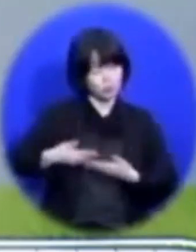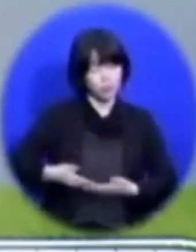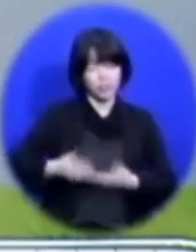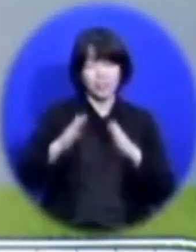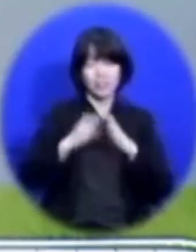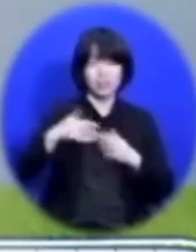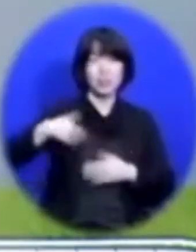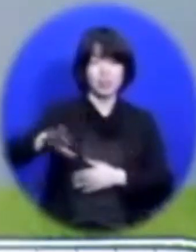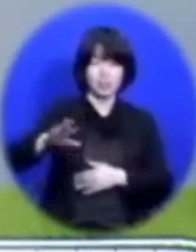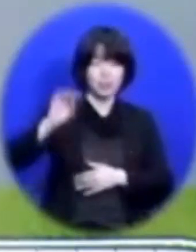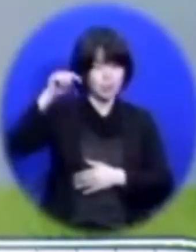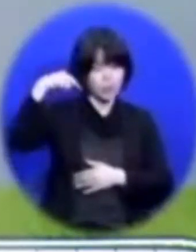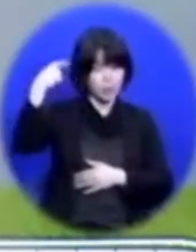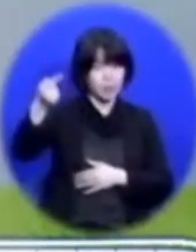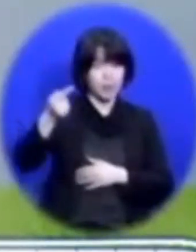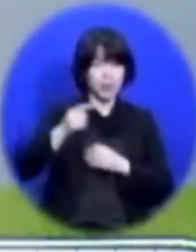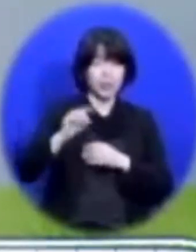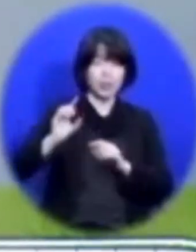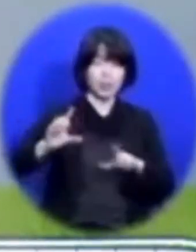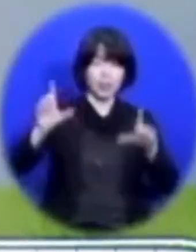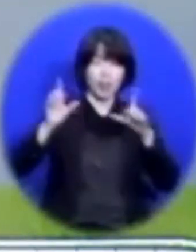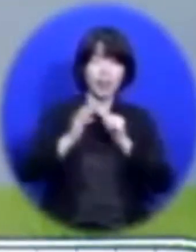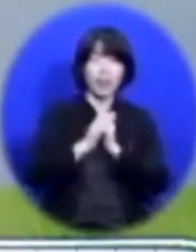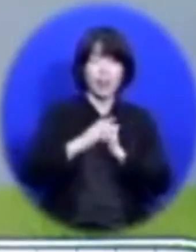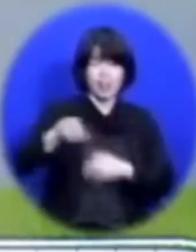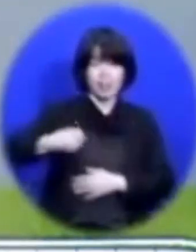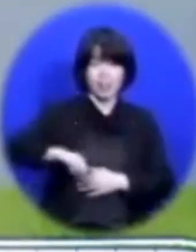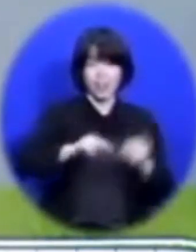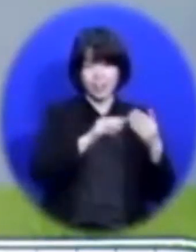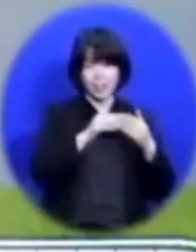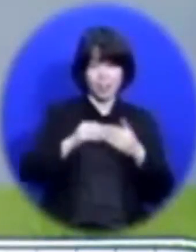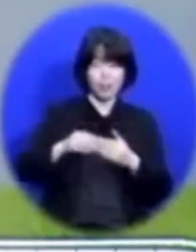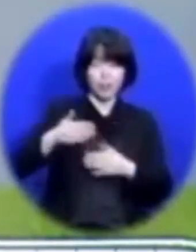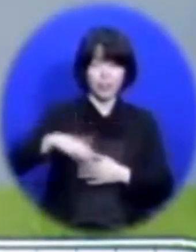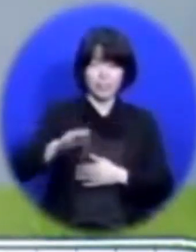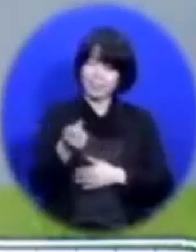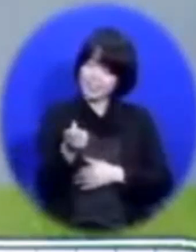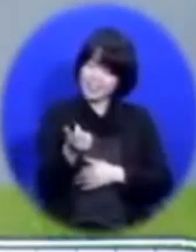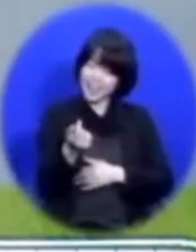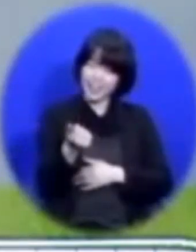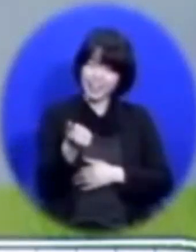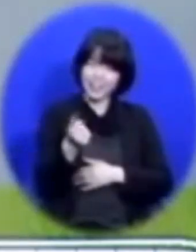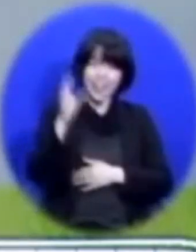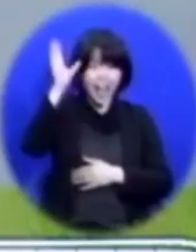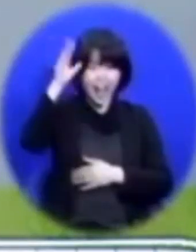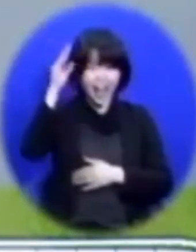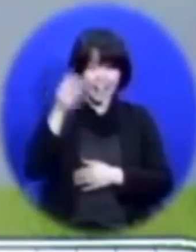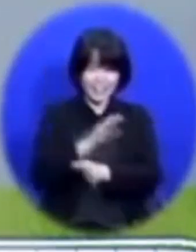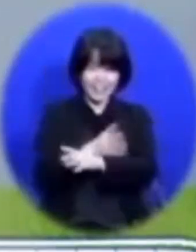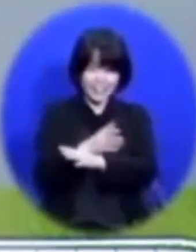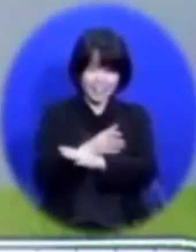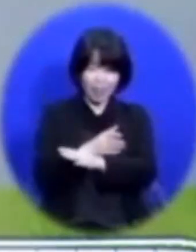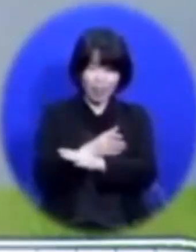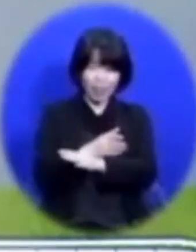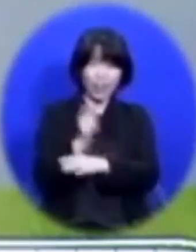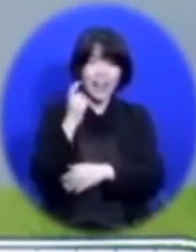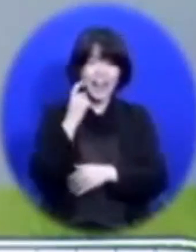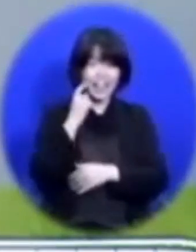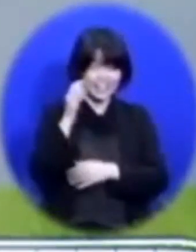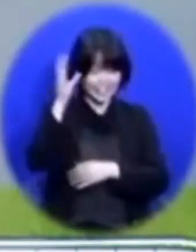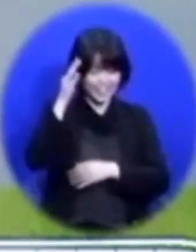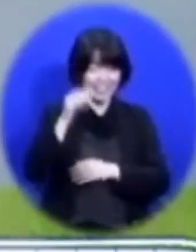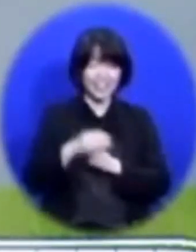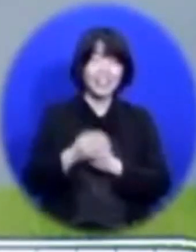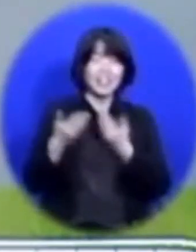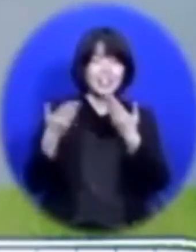으로돌아갔다. 다음날,그녀는딸을데리고 나가작은강아지인형을사주며딸